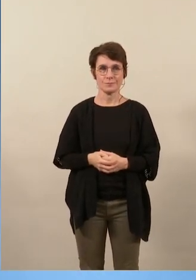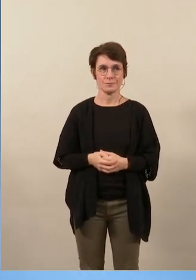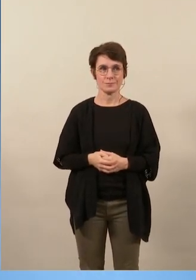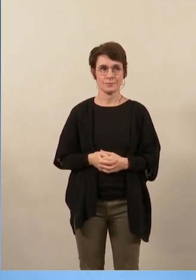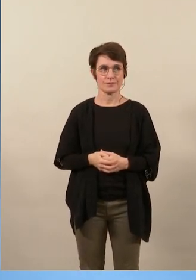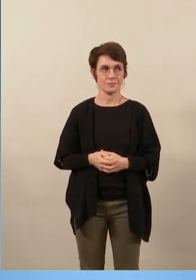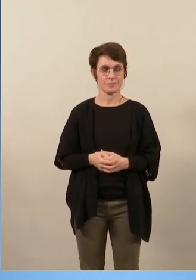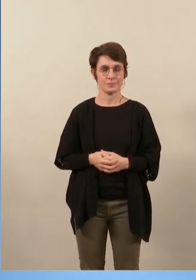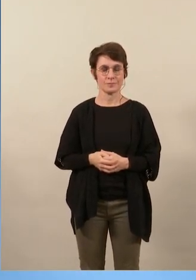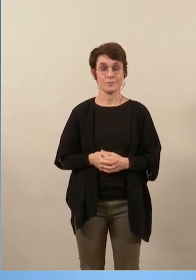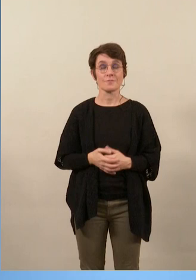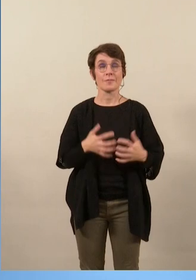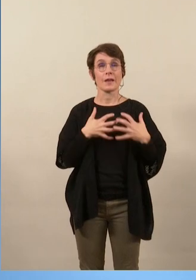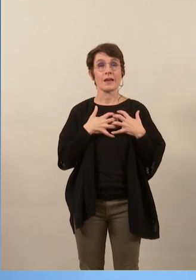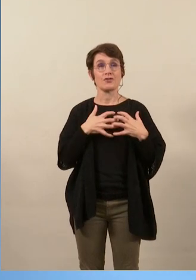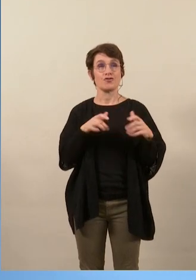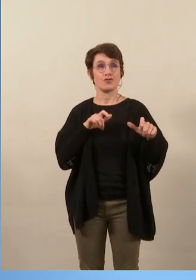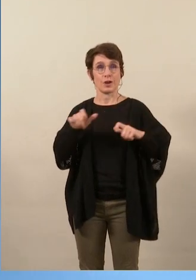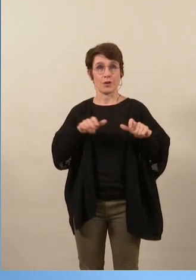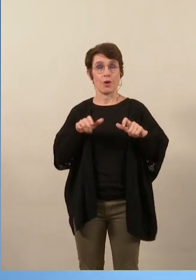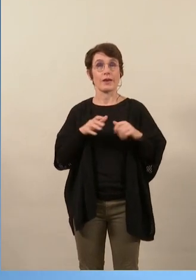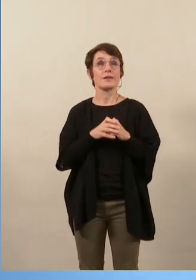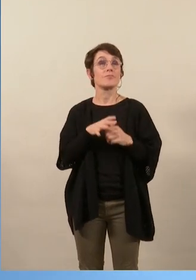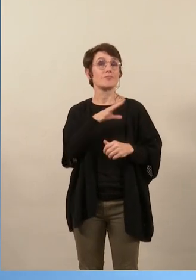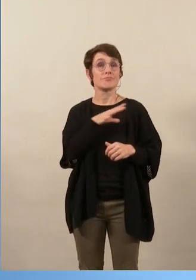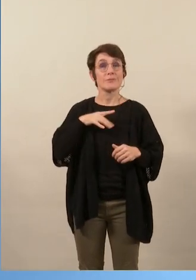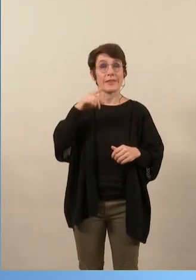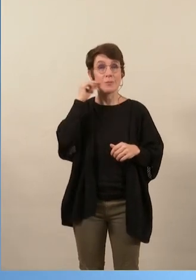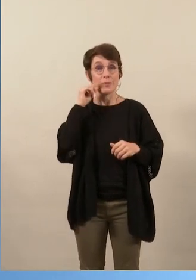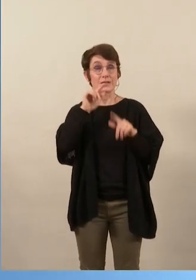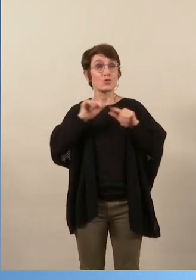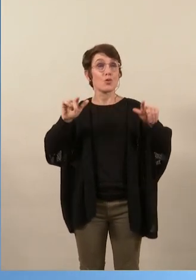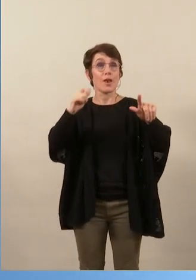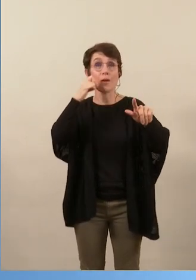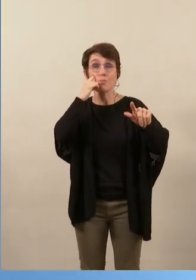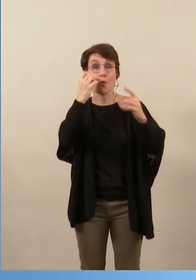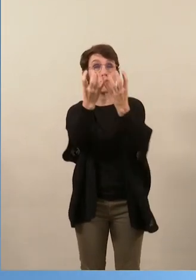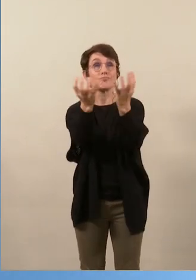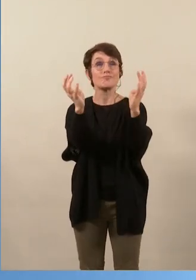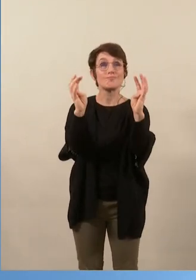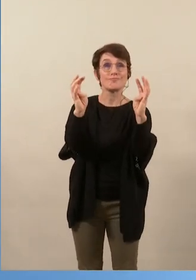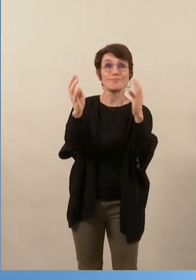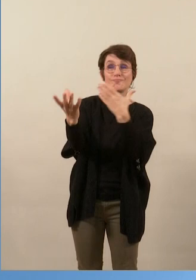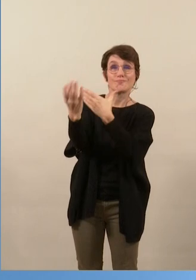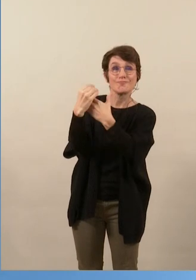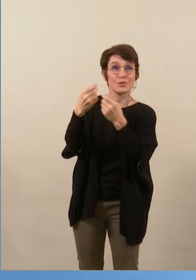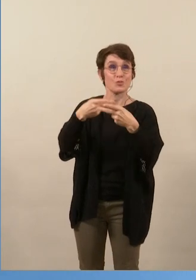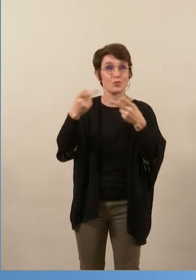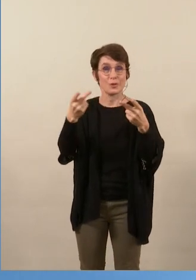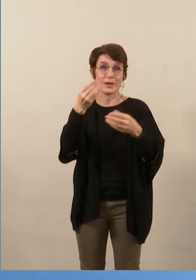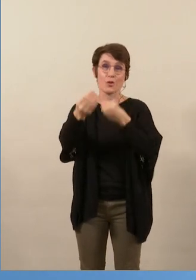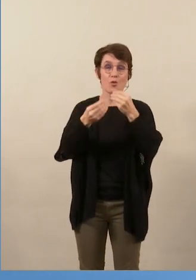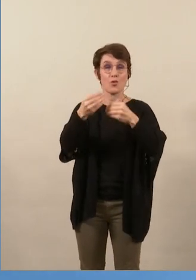mes chers collègues mesdames et messieurs qui nous suivez ou bien dans cette salle pour les quelques-uns qui peuvent rentrer ou bien